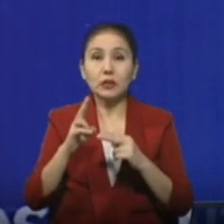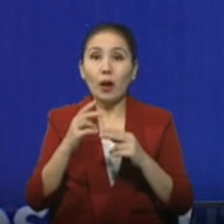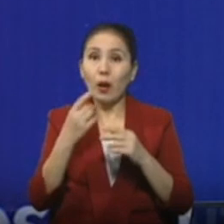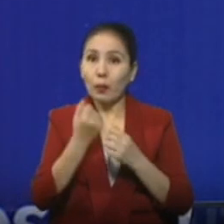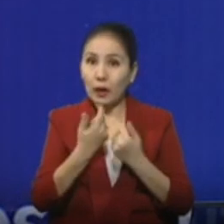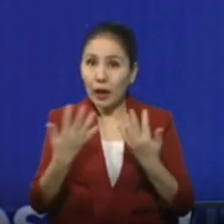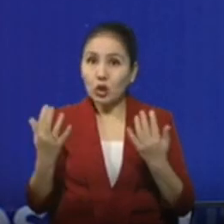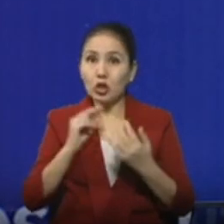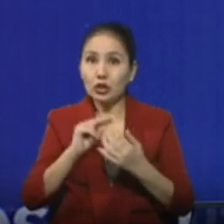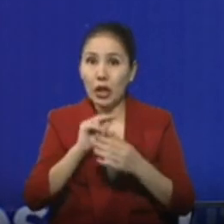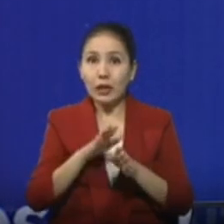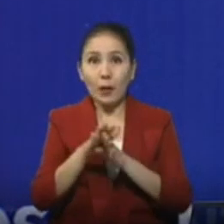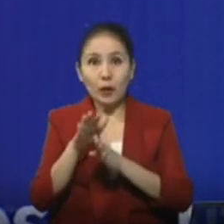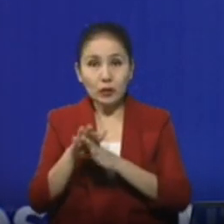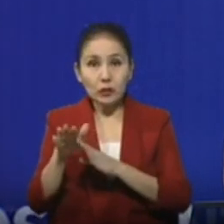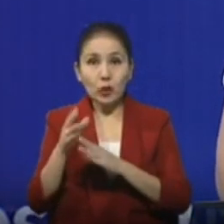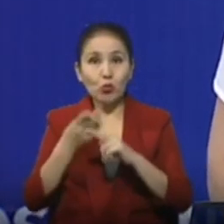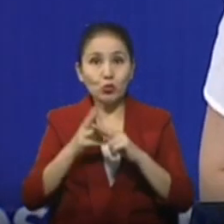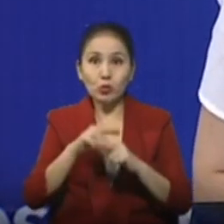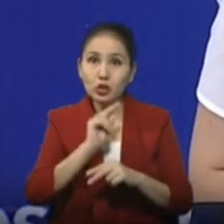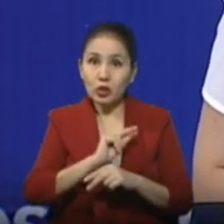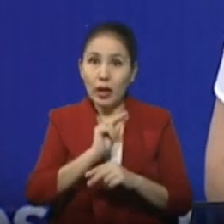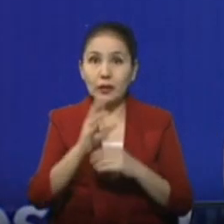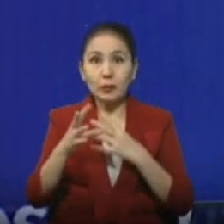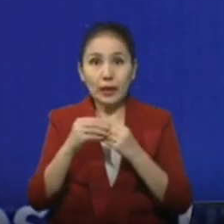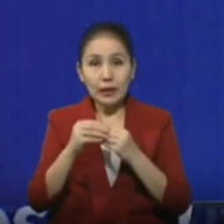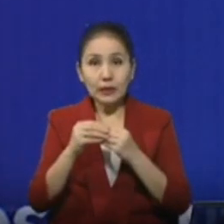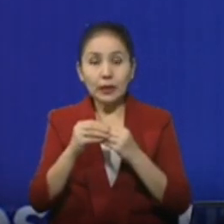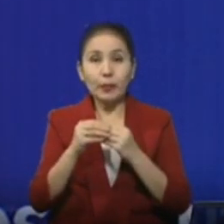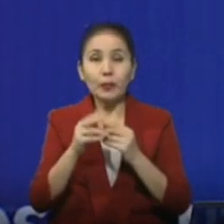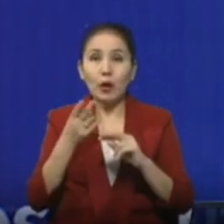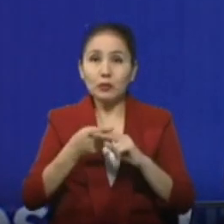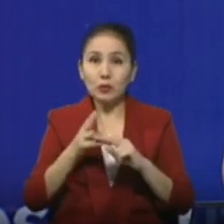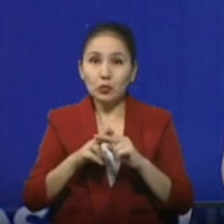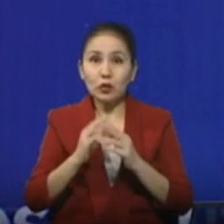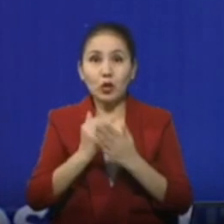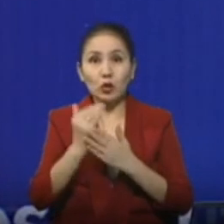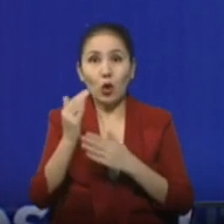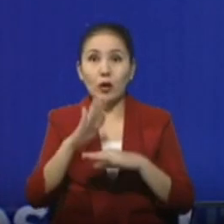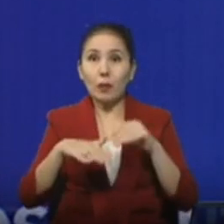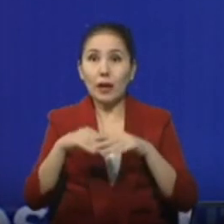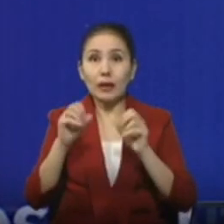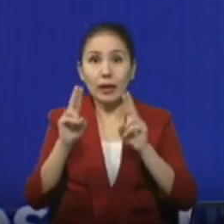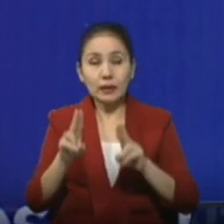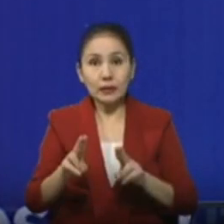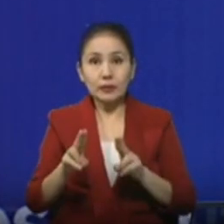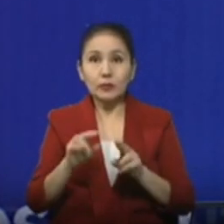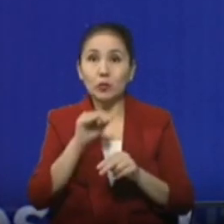bir qator ishlar amalga oshirildi. Ushbu ishlar bilan birgalikda o'sha yuqori malakali